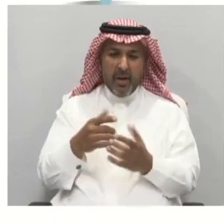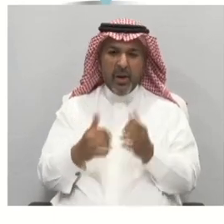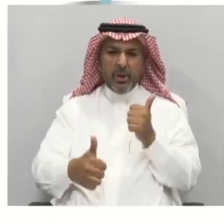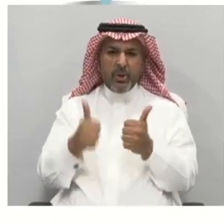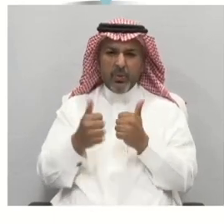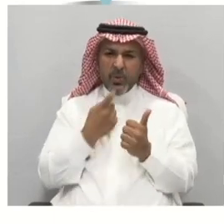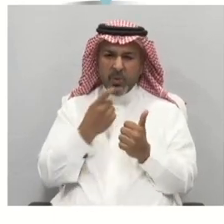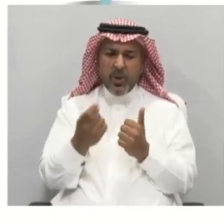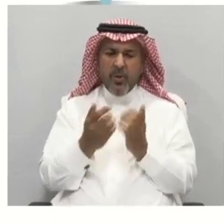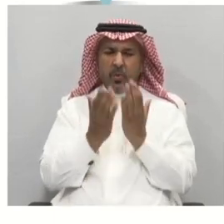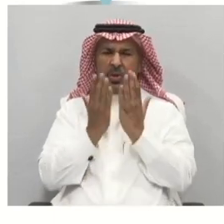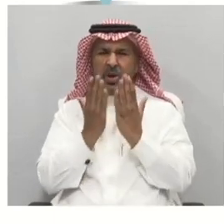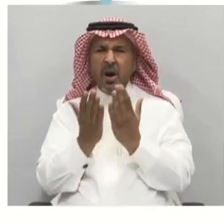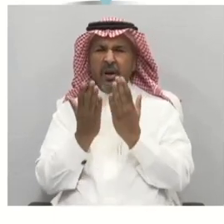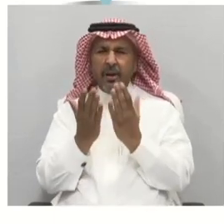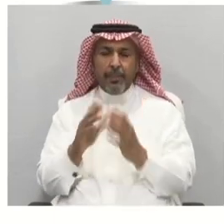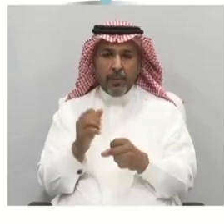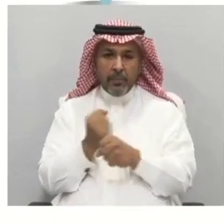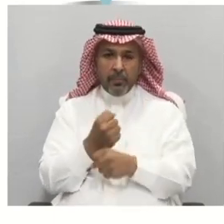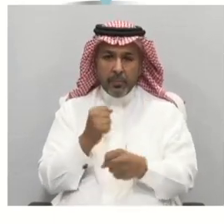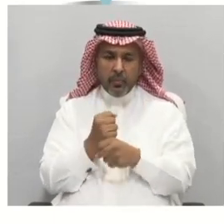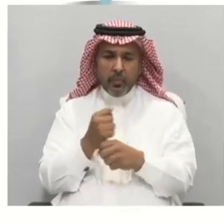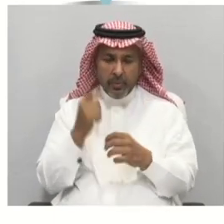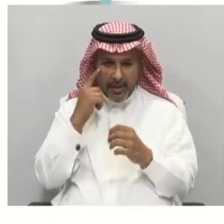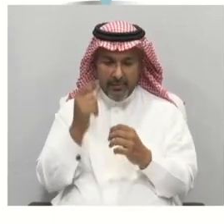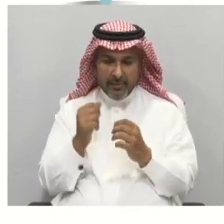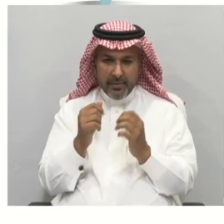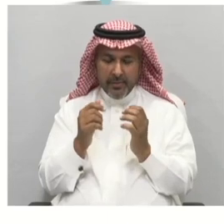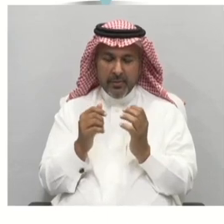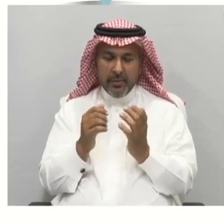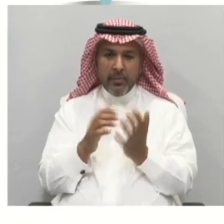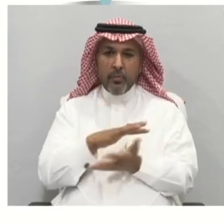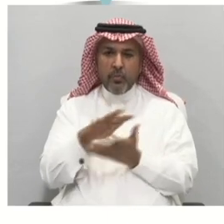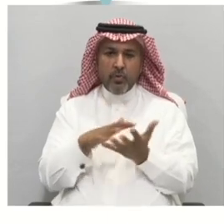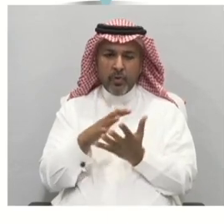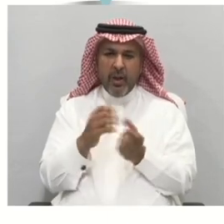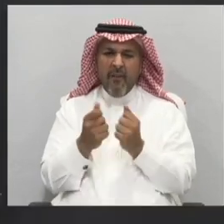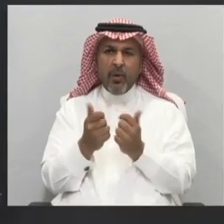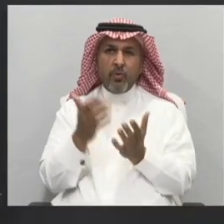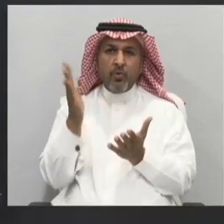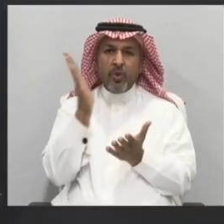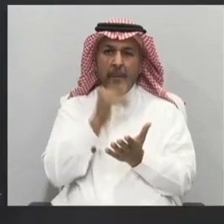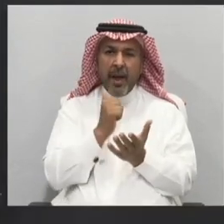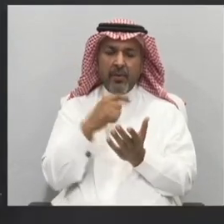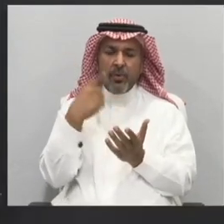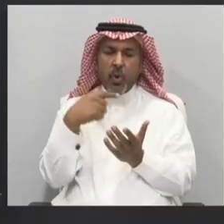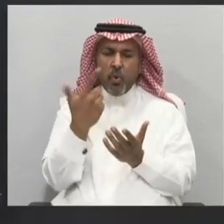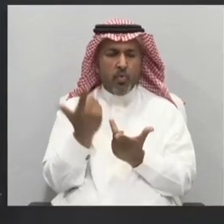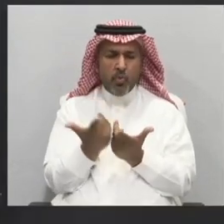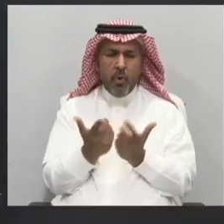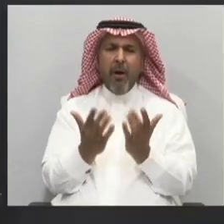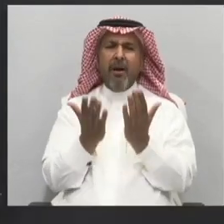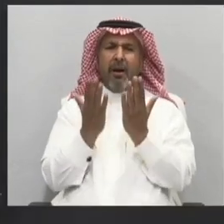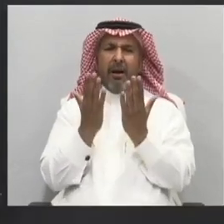واستغاث به فيجيبه ربه ويزيل كربه سبحانه وتعالى فهذه دعاء الدعاء من هؤلاء